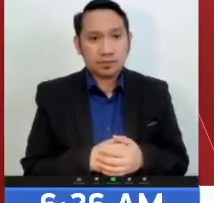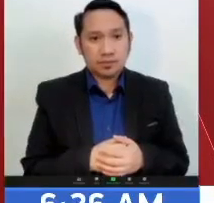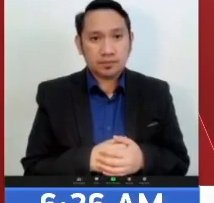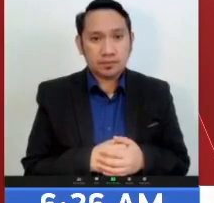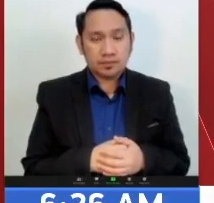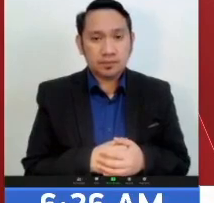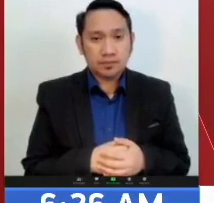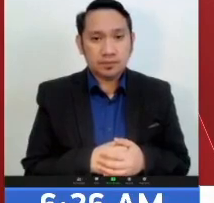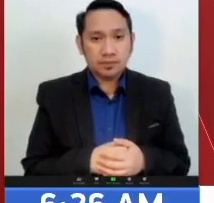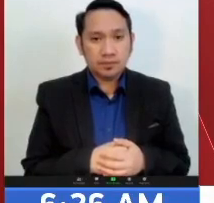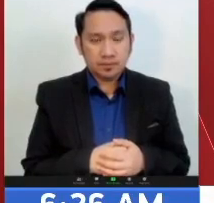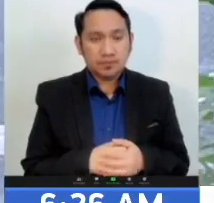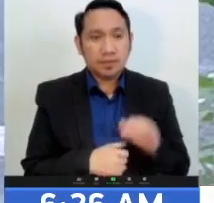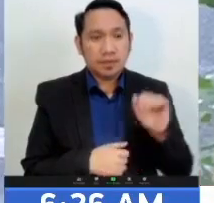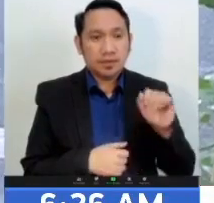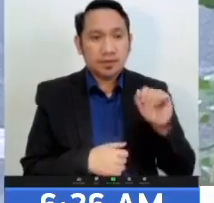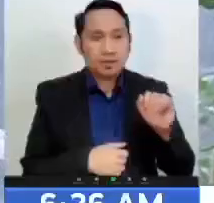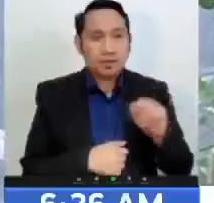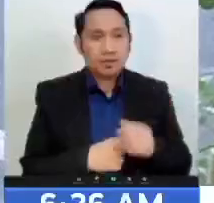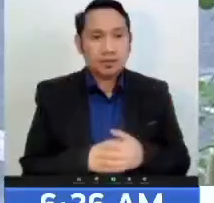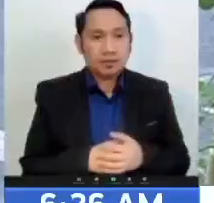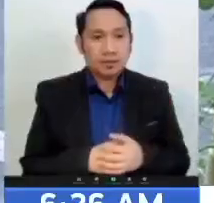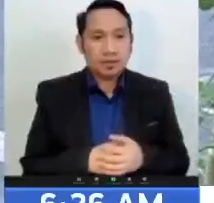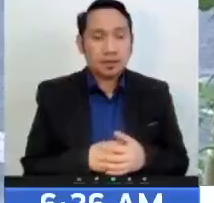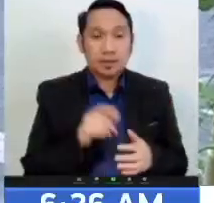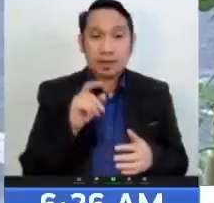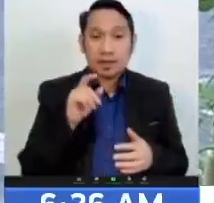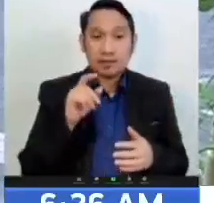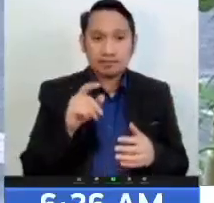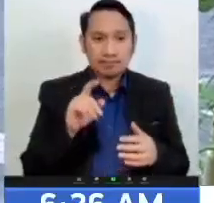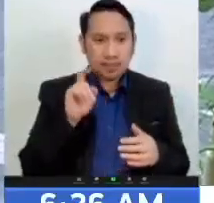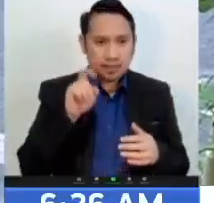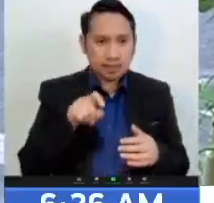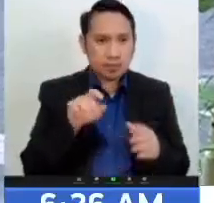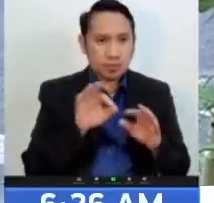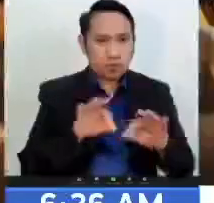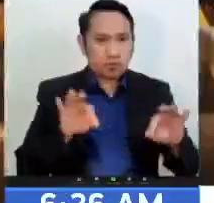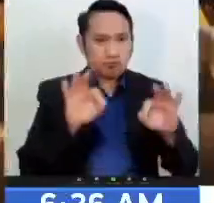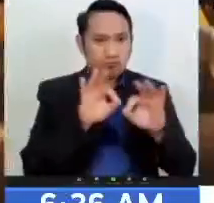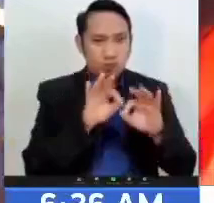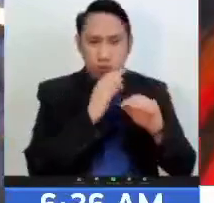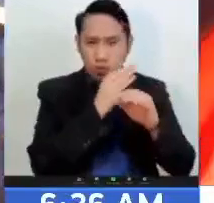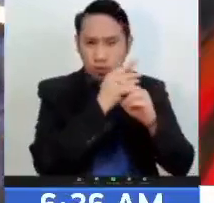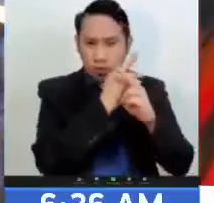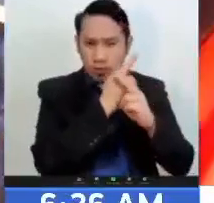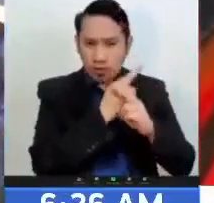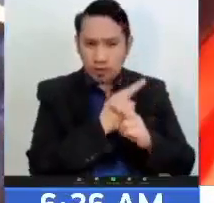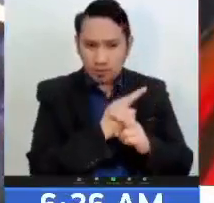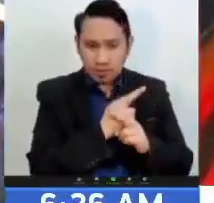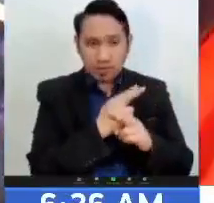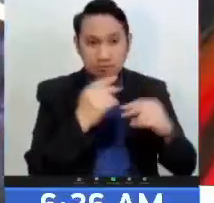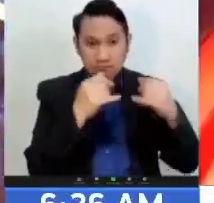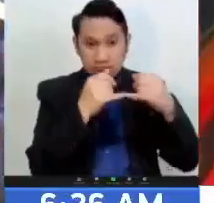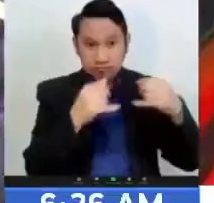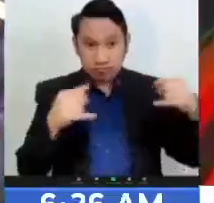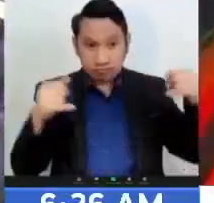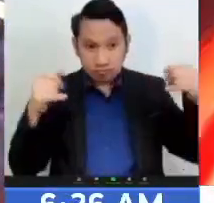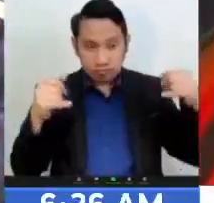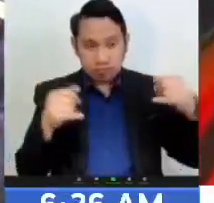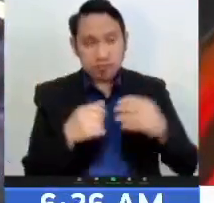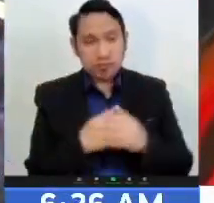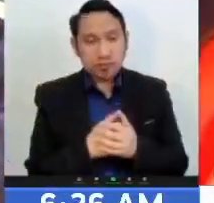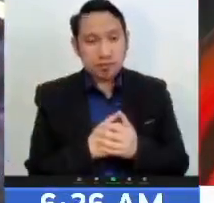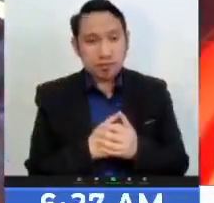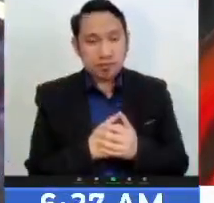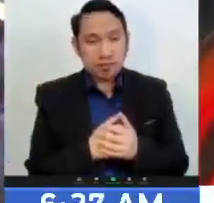Tama ka dyan, Susan. Kailangan muna nilang ayusin itong mga kable para maibalik na tuluyan yung normal na sitwasyon dito at para maibalik